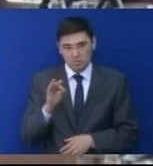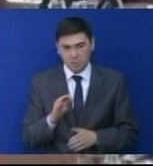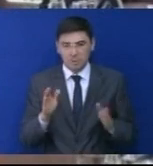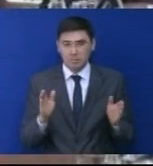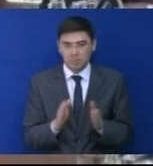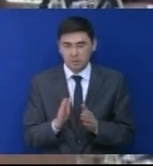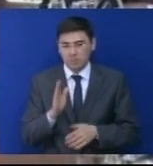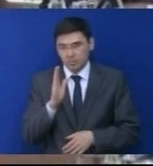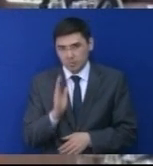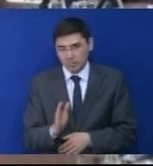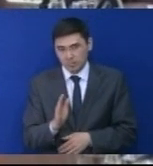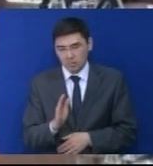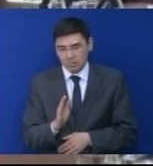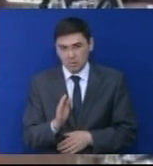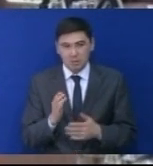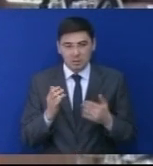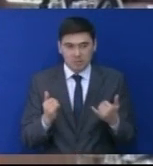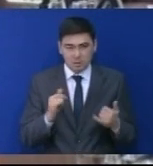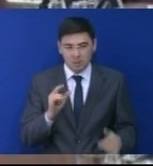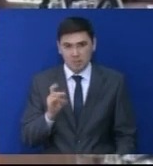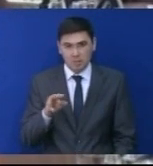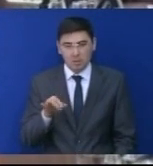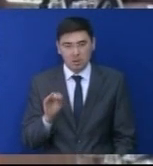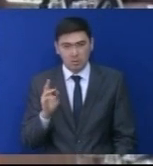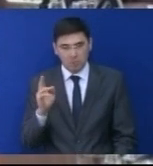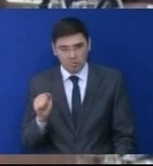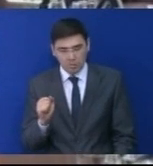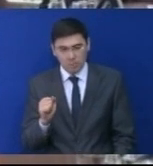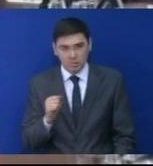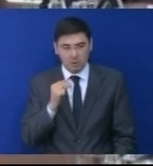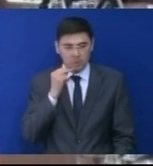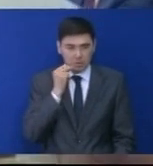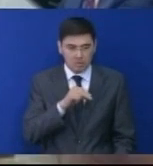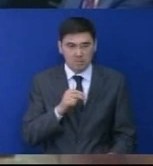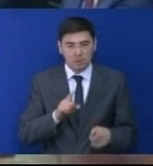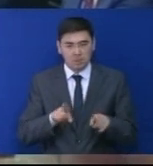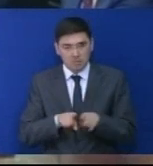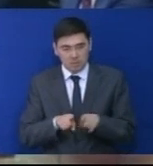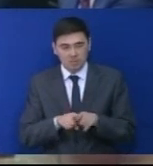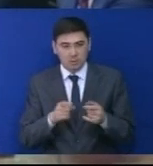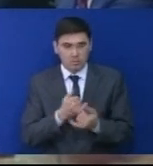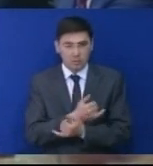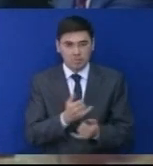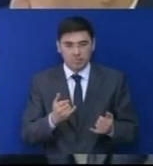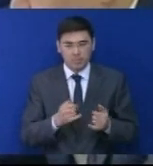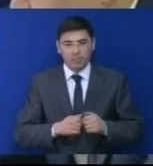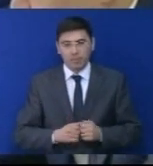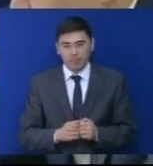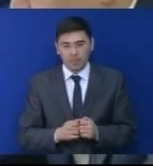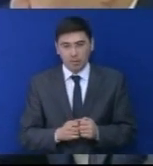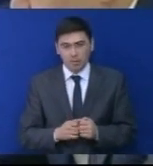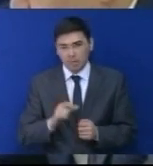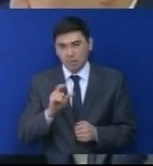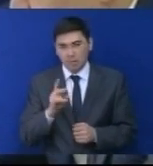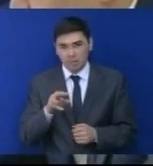төмендейді. Осындай жағдайда экономиканың инклюзивті және сапалы дамуын қамтамасыз ету аса маңызды міндет. Кез келген экономиканың